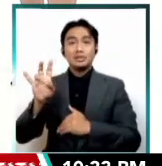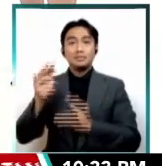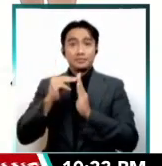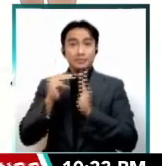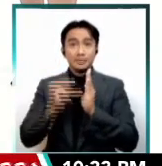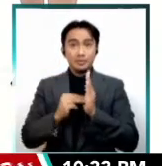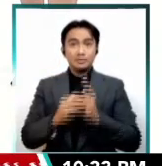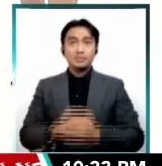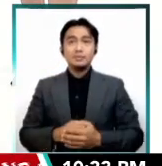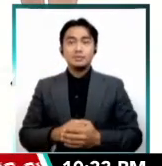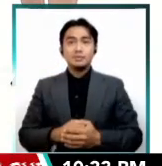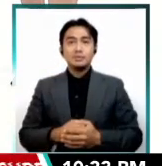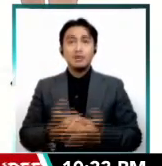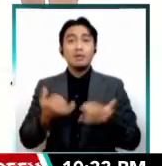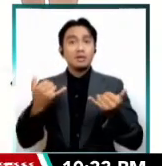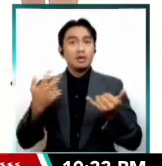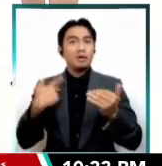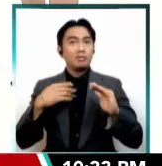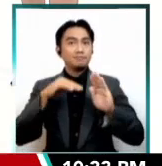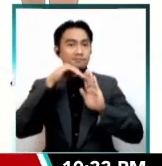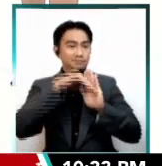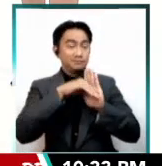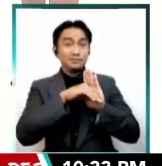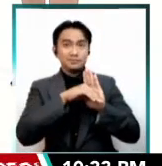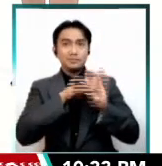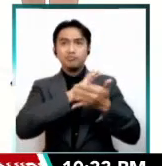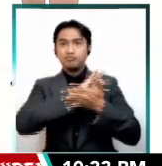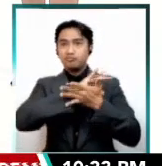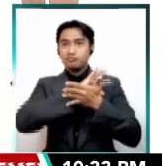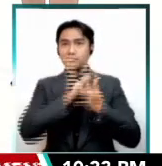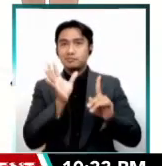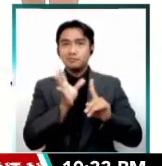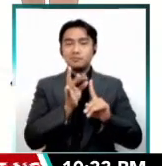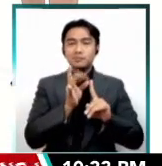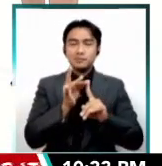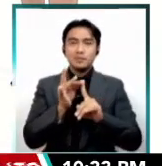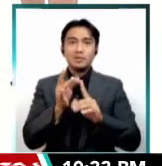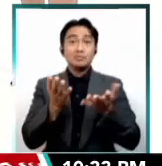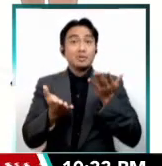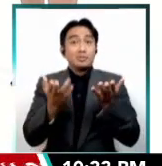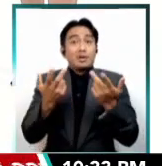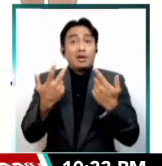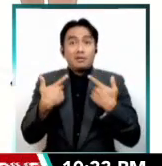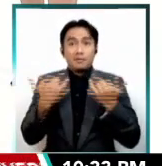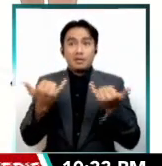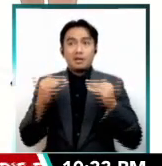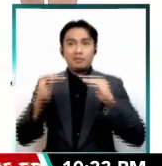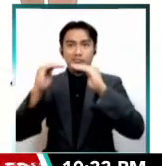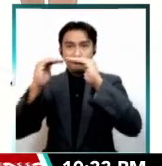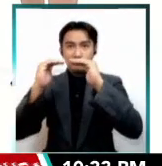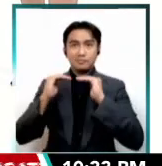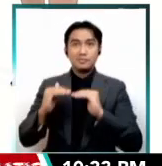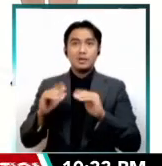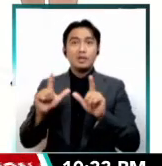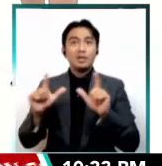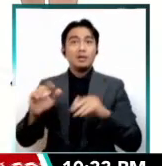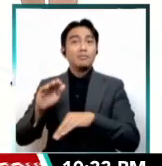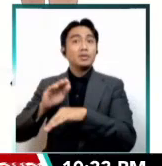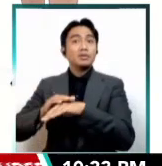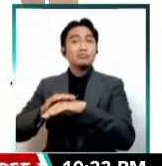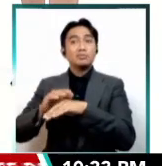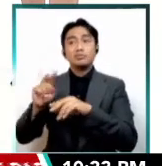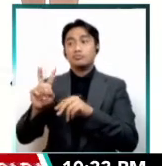Dahil sa pagbaba ng mga kaso, malaki raw ang posibilidad na ibaba na sa mas maluwag na Alert Level 2 ang Metro Manila